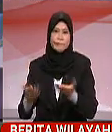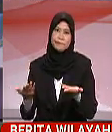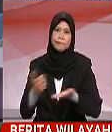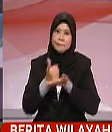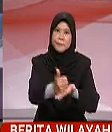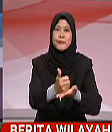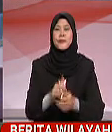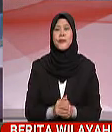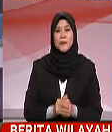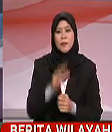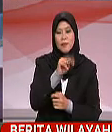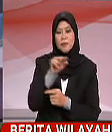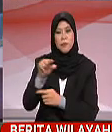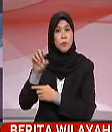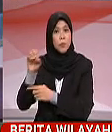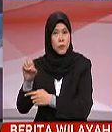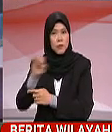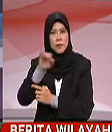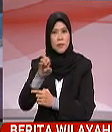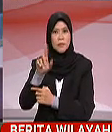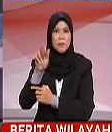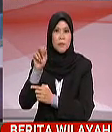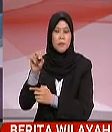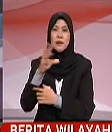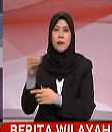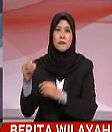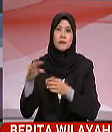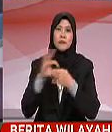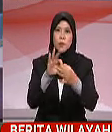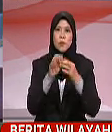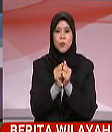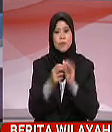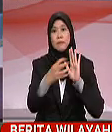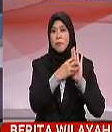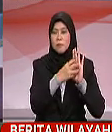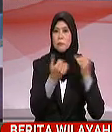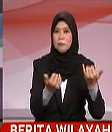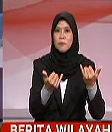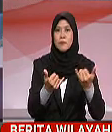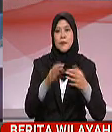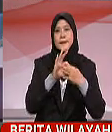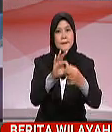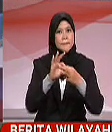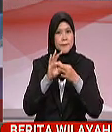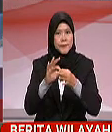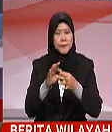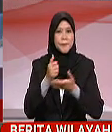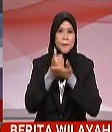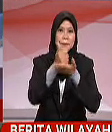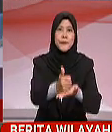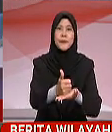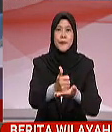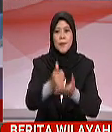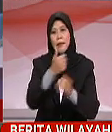Badan Bukan Kerajaan Jerlun Care bersama Pemuda PAS bahagian Jerlun mengambil inisiatif menghulurkan alat peranti